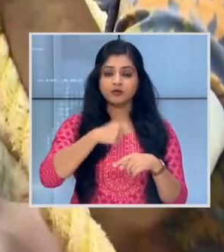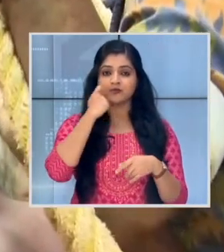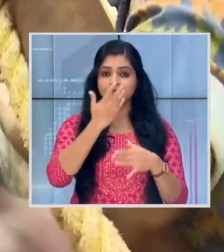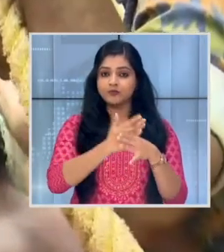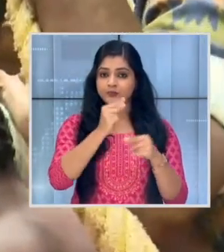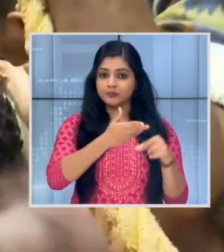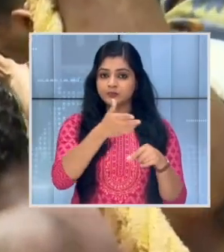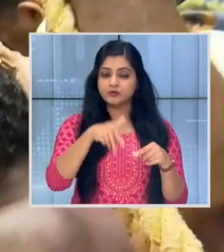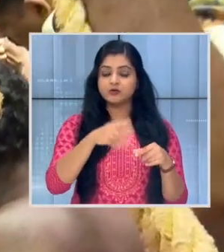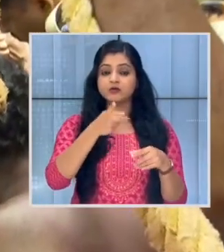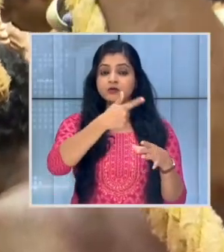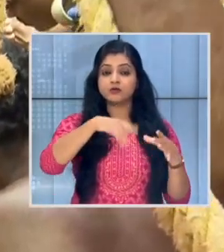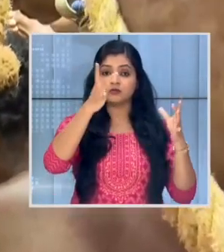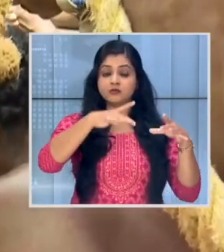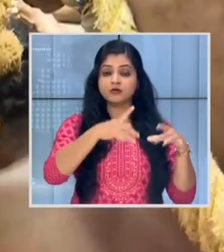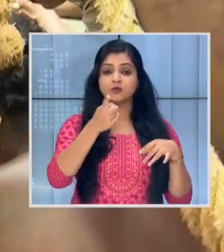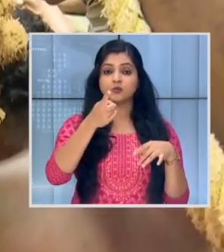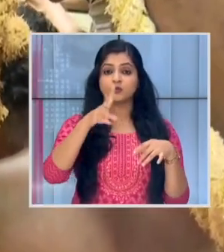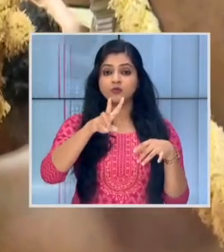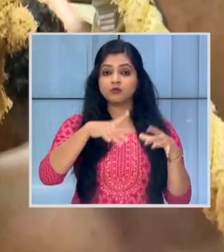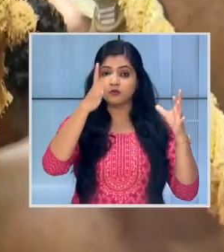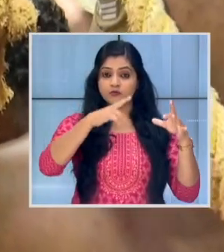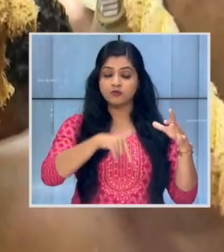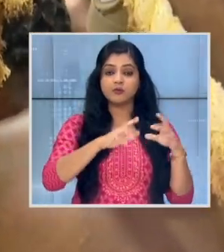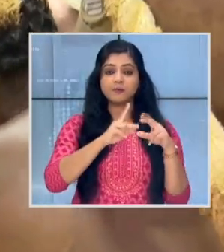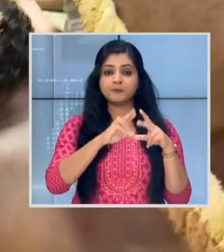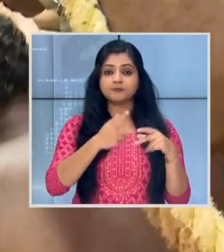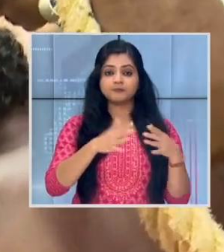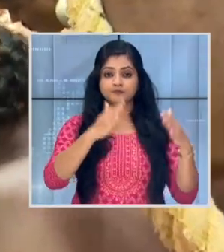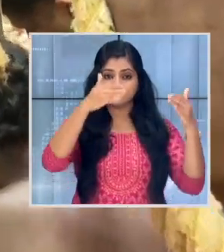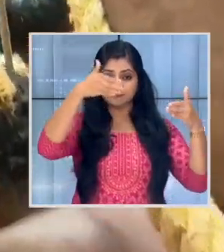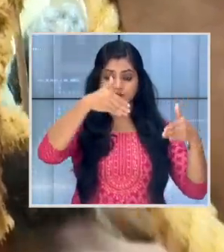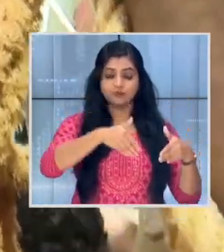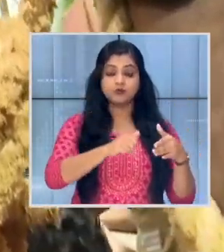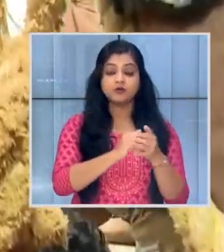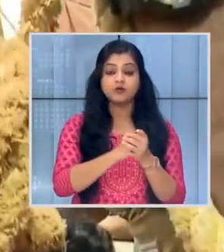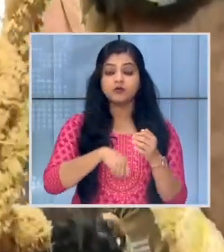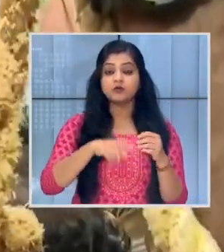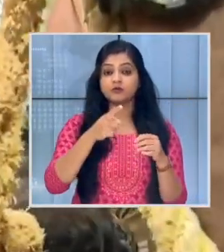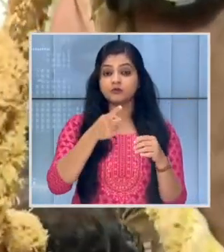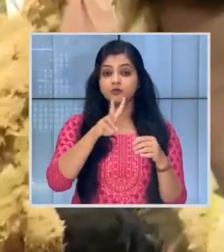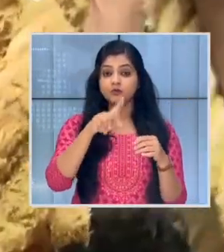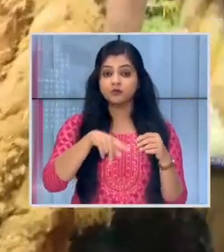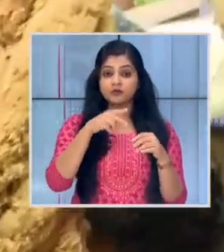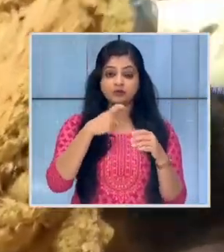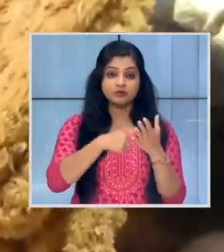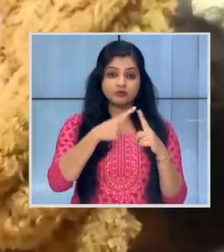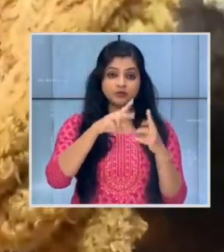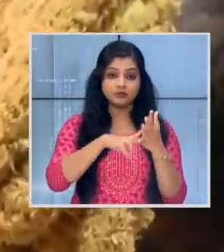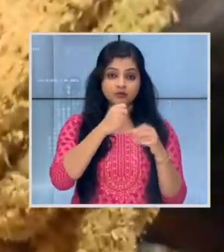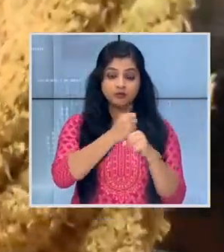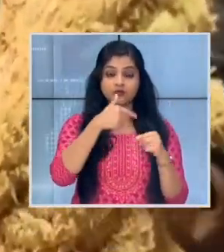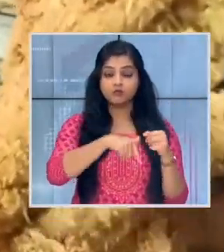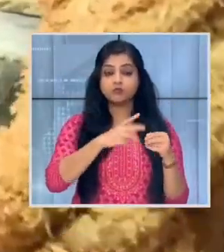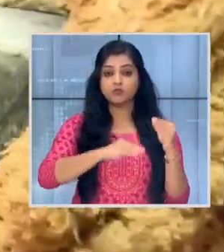ആ റിങ്ങ് ഓരോന്നും 12 റിങ്ങുകൾ ഇതിനോടകം തന്നെ പൊട്ടിച്ച് മാറ്റിയിട്ടുണ്ട്. ഇനിയും റിങ്ങുകൾ പൊട്ടിച്ച് മാറ്റാനുണ്ട്. അത് വലിയ ദൗത്യമാണ്. അതിനുശേഷം ഏകദേശം ഫയർഫോഴ്സ്